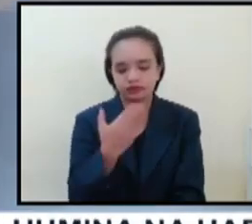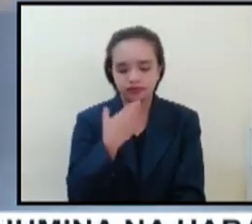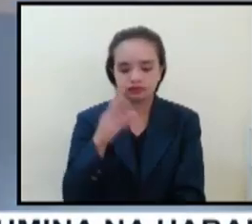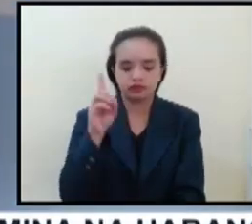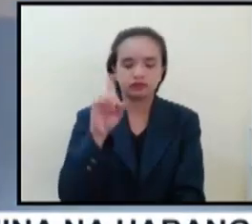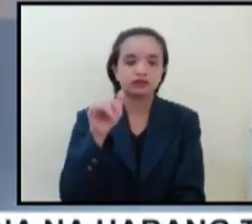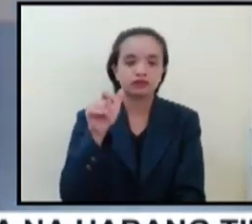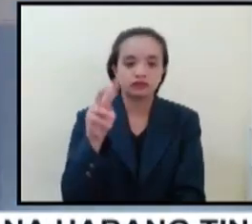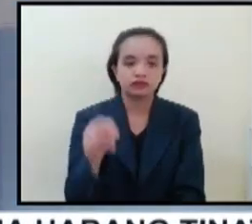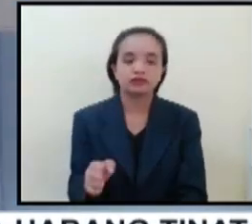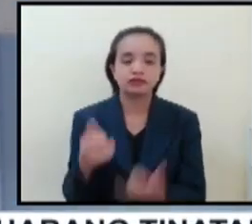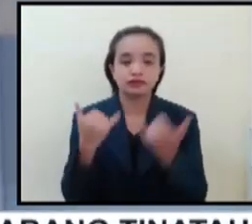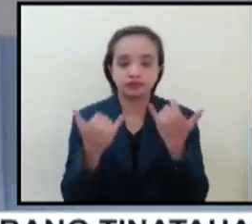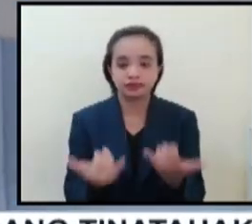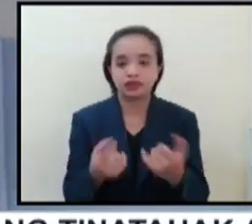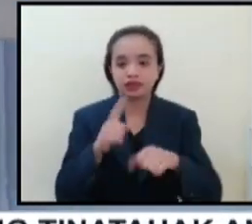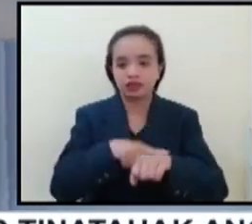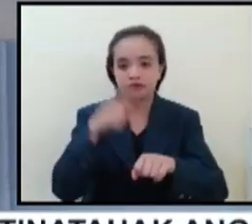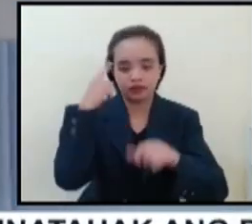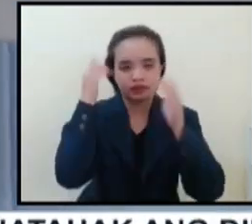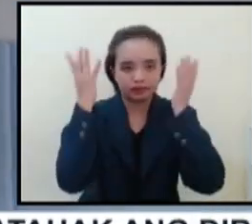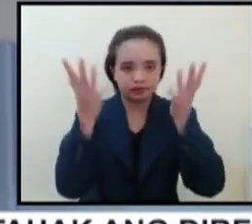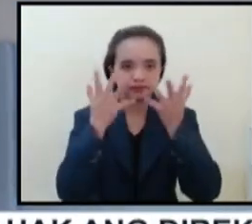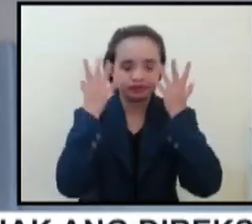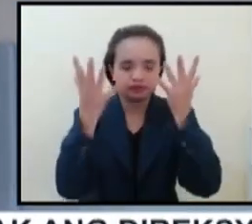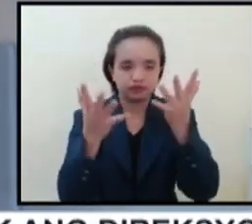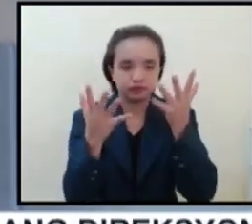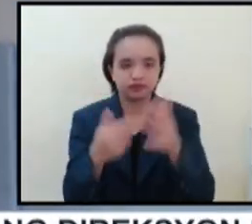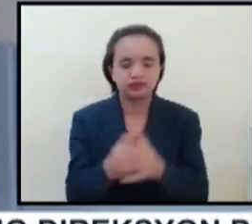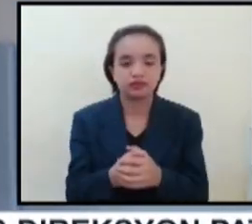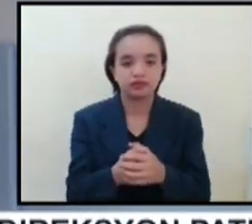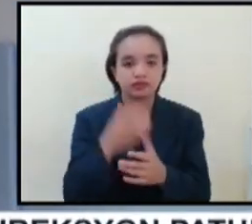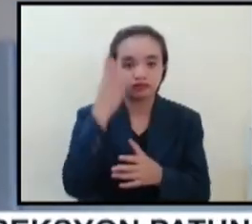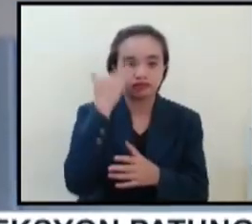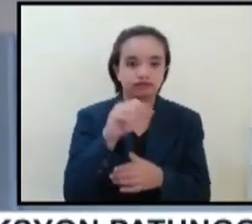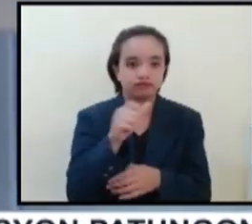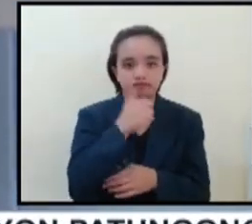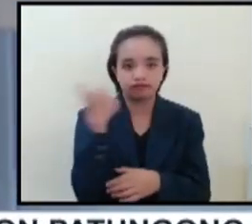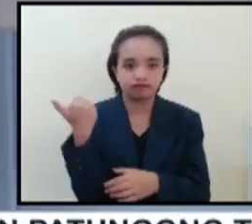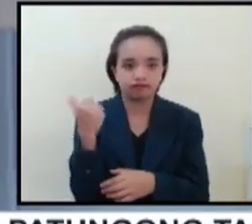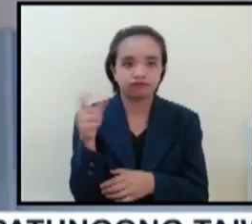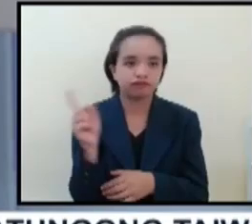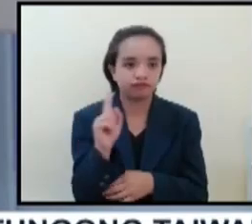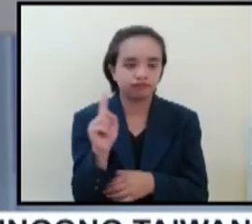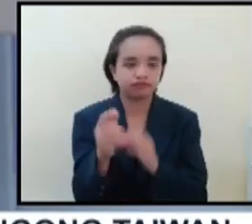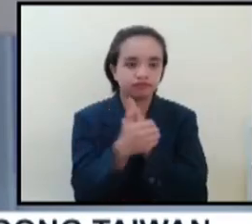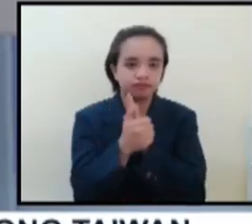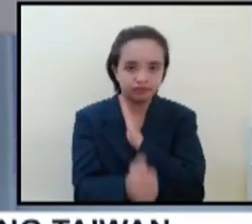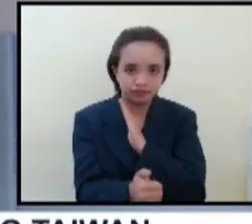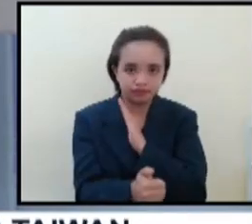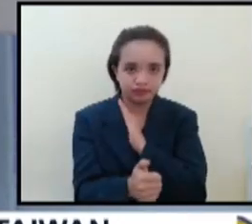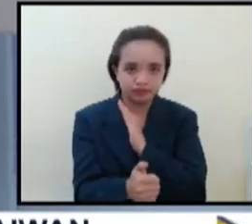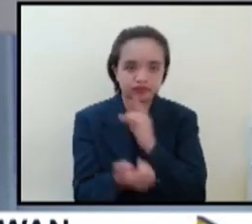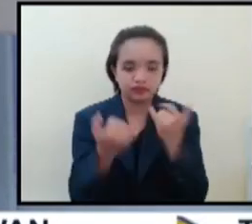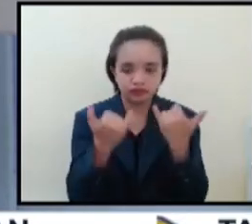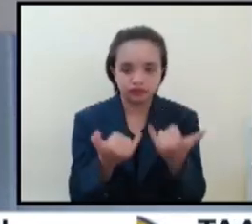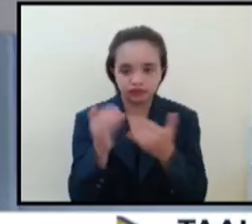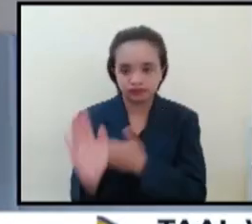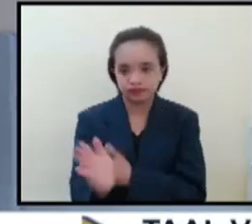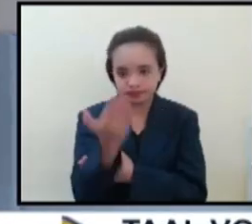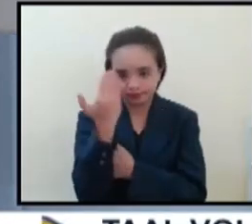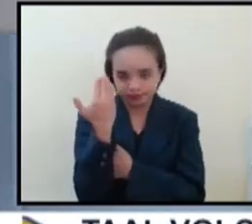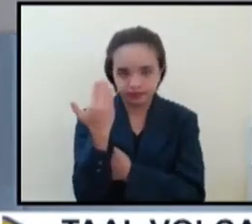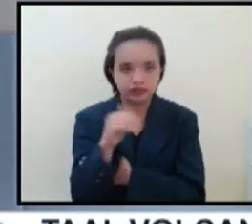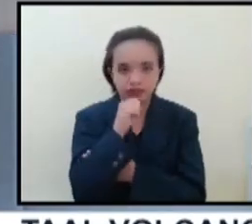oras na para sa kwentuhan and kantahan. Dahil another versatile and talented artist na makasama natin ngayong umaga. Hindi lang